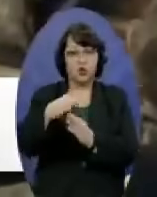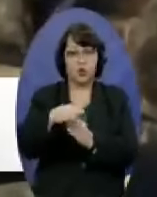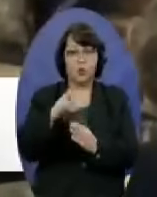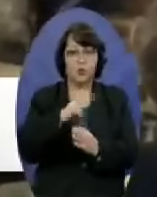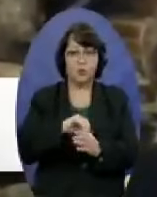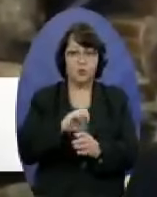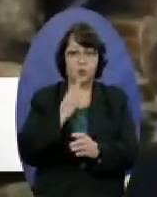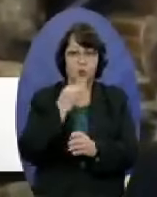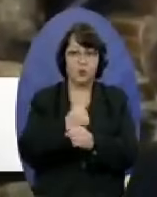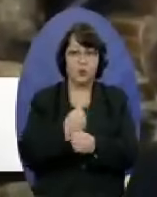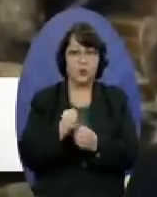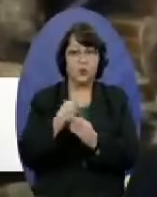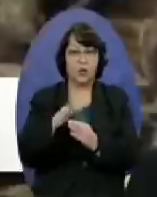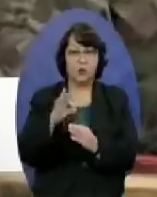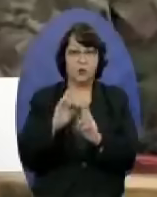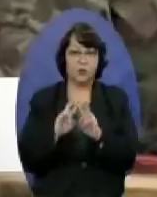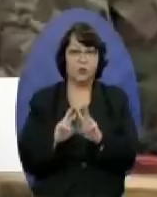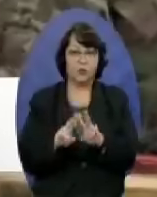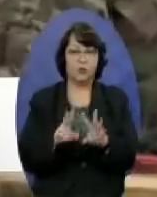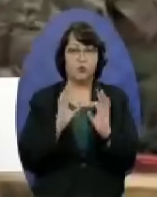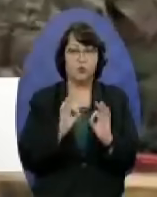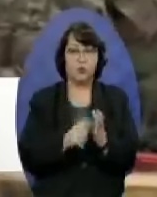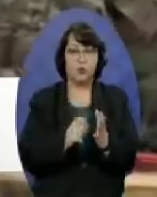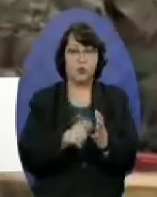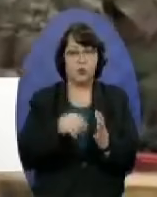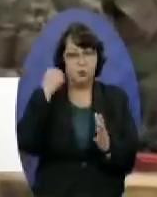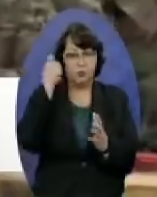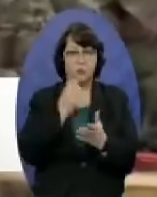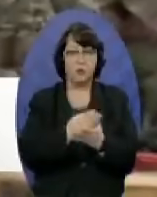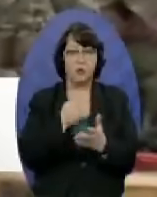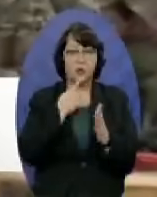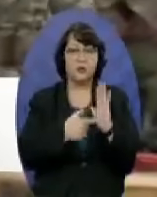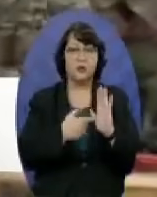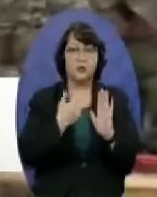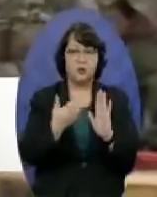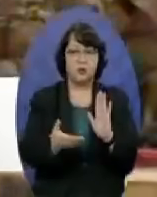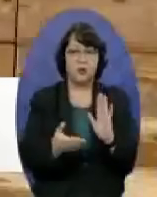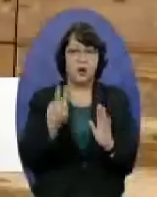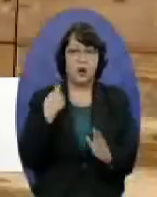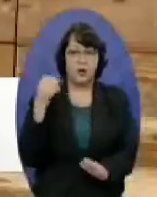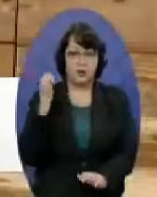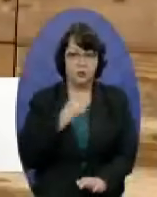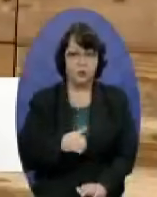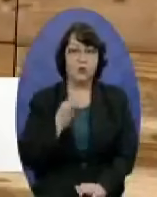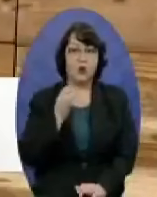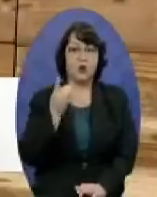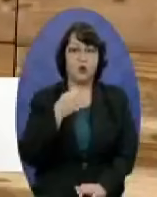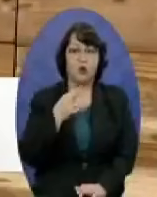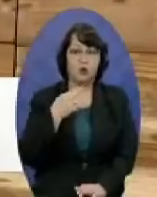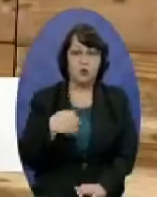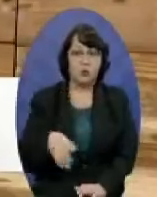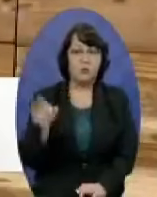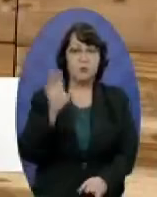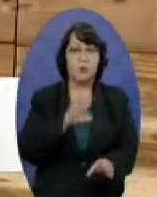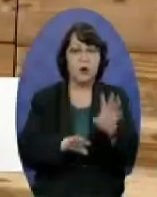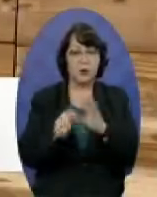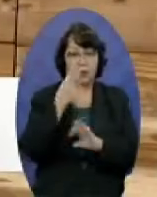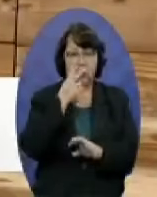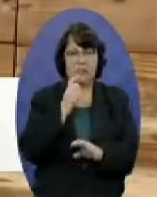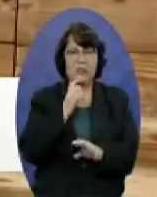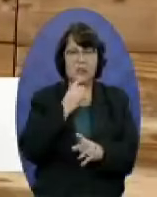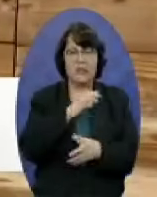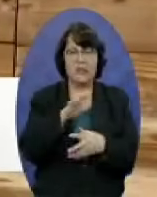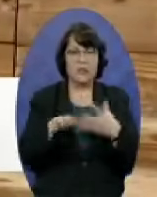зогсоолгүй үргэлжлүүлэх нь зүйтэй гэсэн байр суурьтай байгаагаа энэ хооронд илэрхийлж байна. Гэхдээ Лондон ойрхон орнуудын нөхцөл байдал эрс